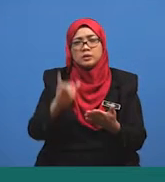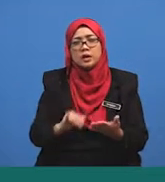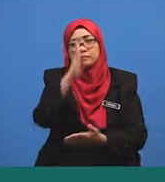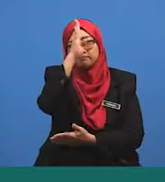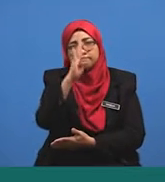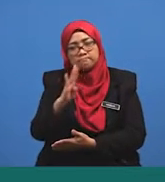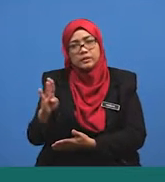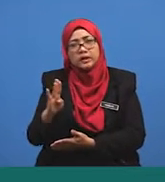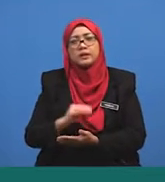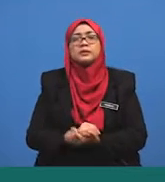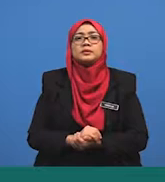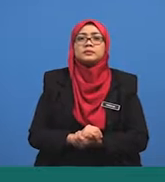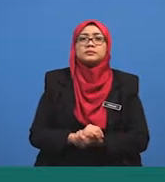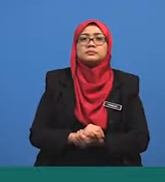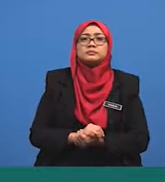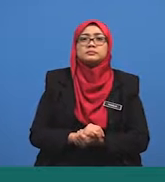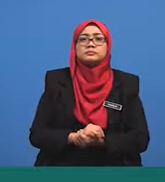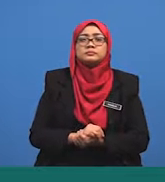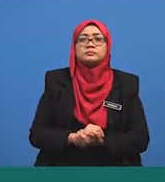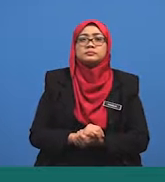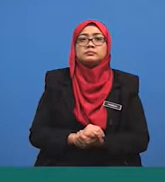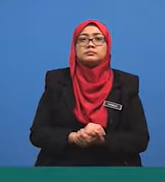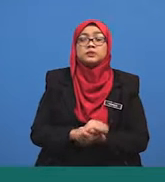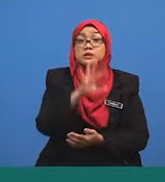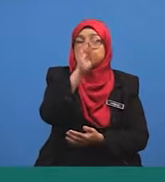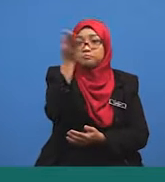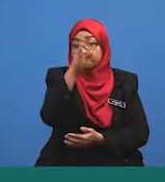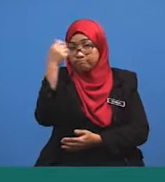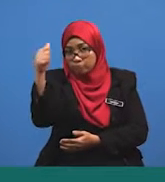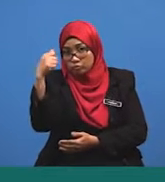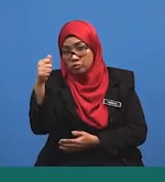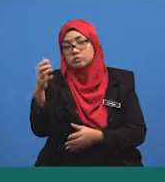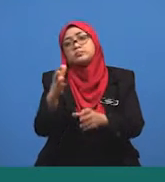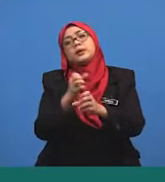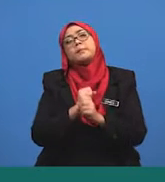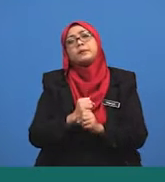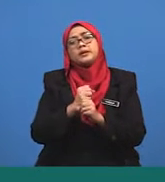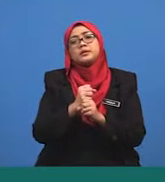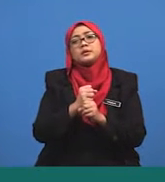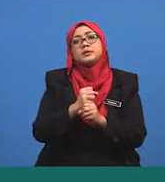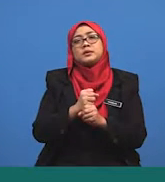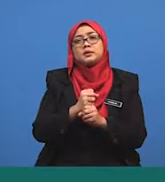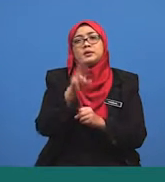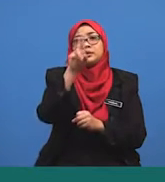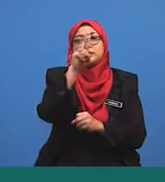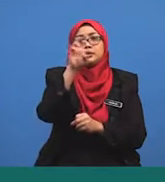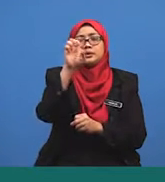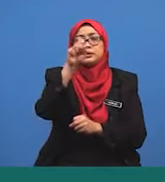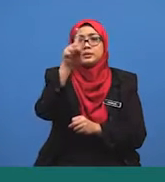berniaga merupakan 9/10 daripada sumber rezeki. Yang kelima,